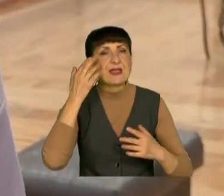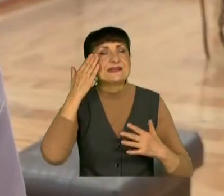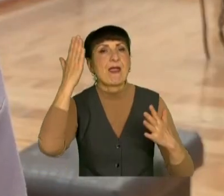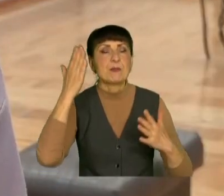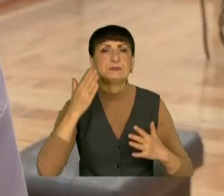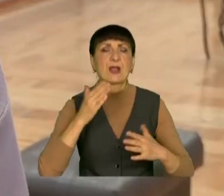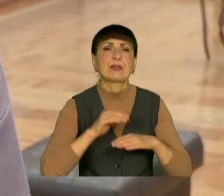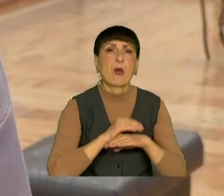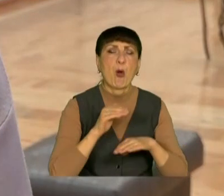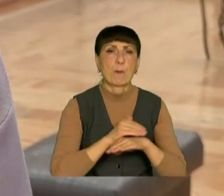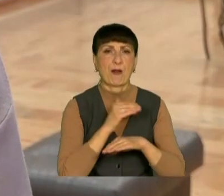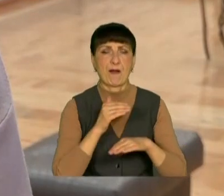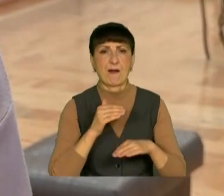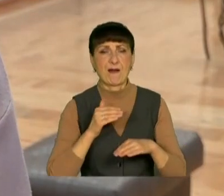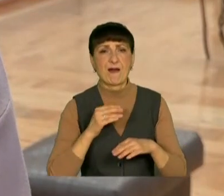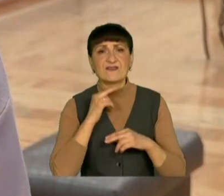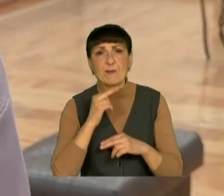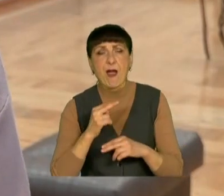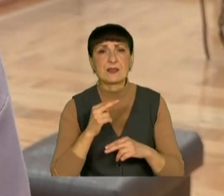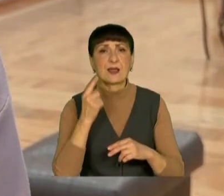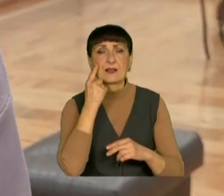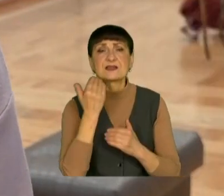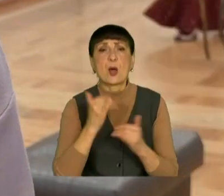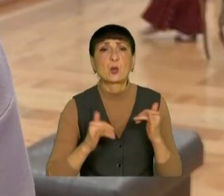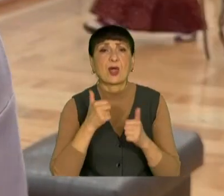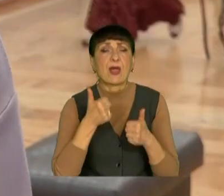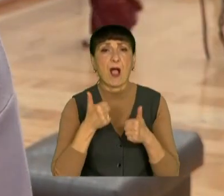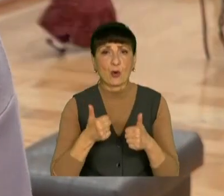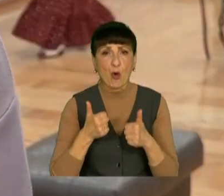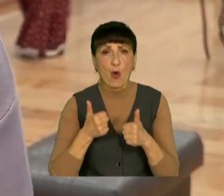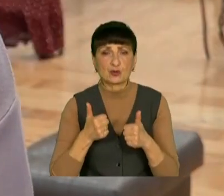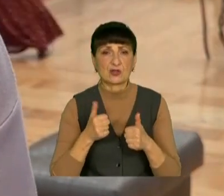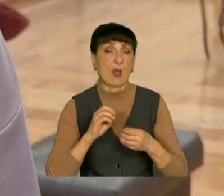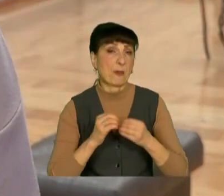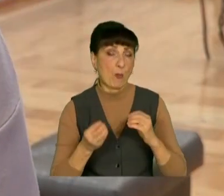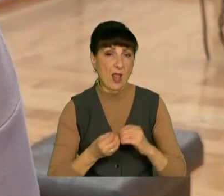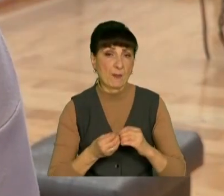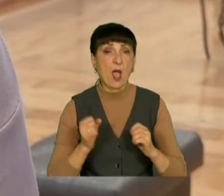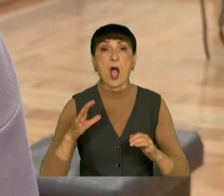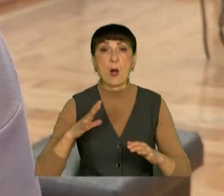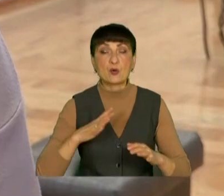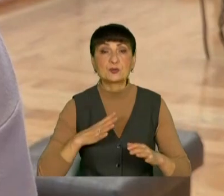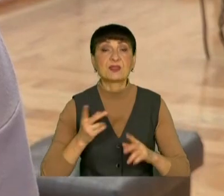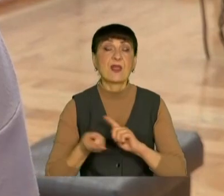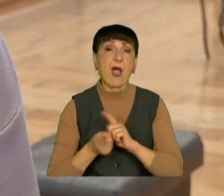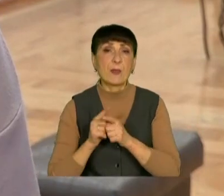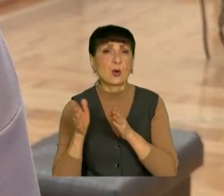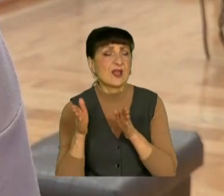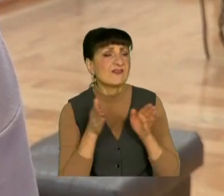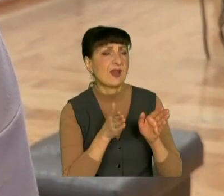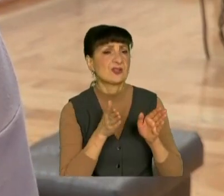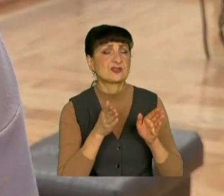красоты, направить их взгляд на какие-то такие, может быть, острые проблемы, а может быть где-то отвлечь, дать им